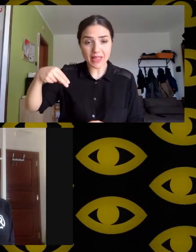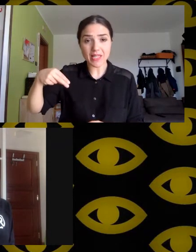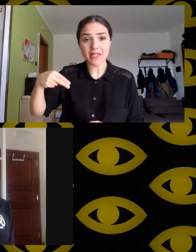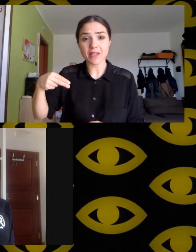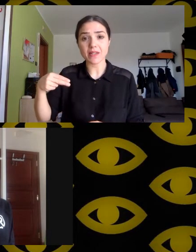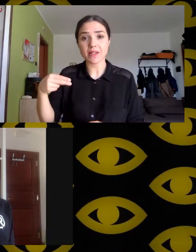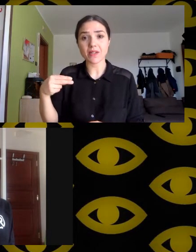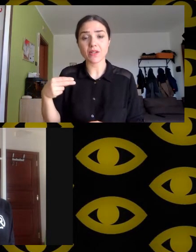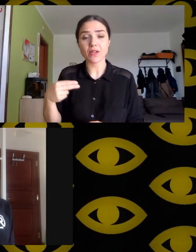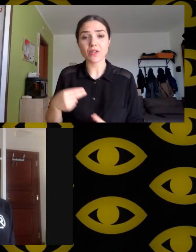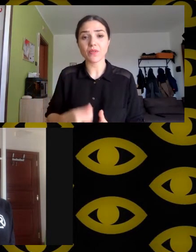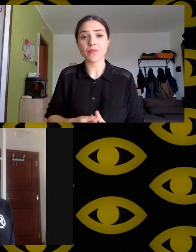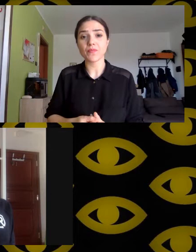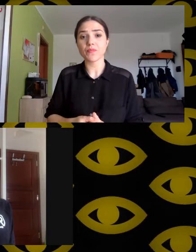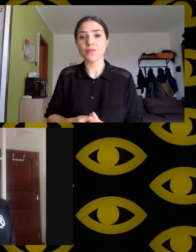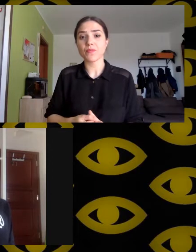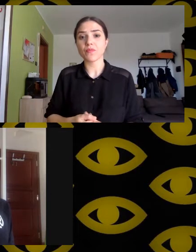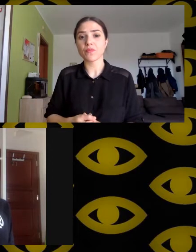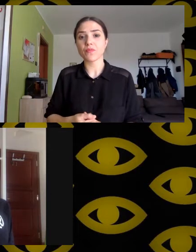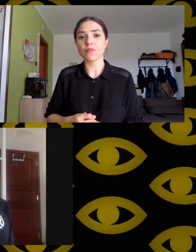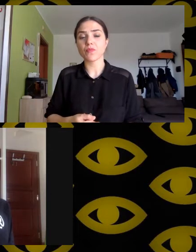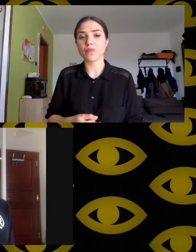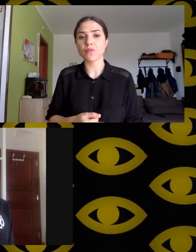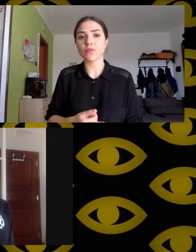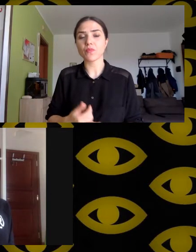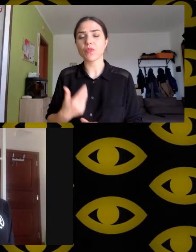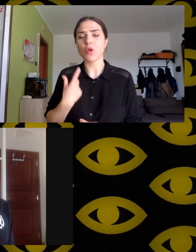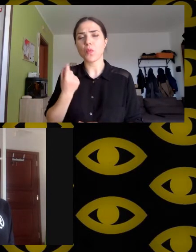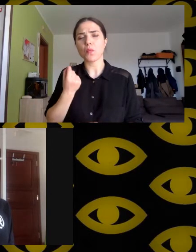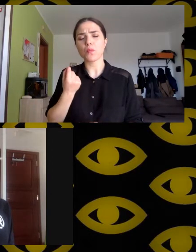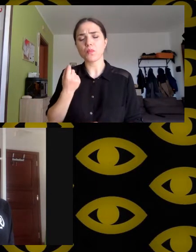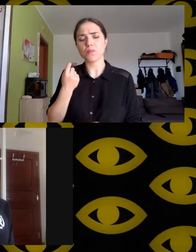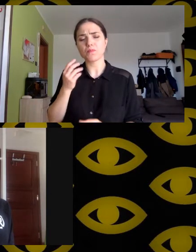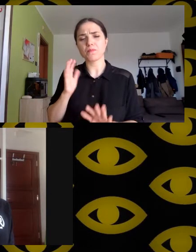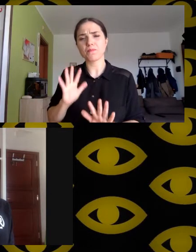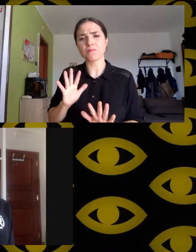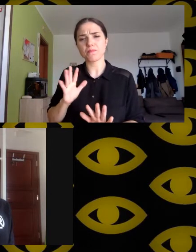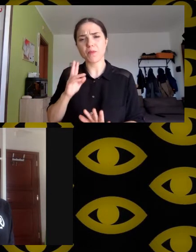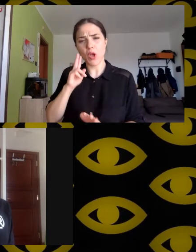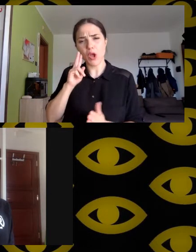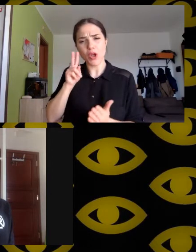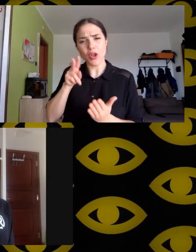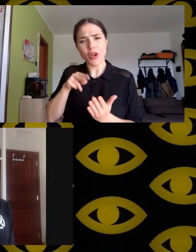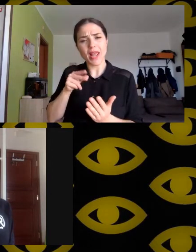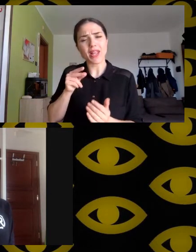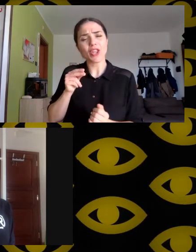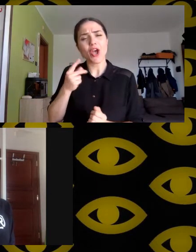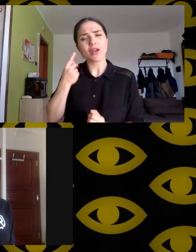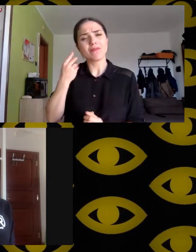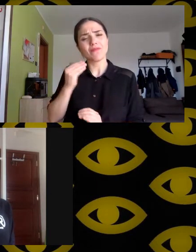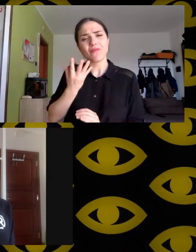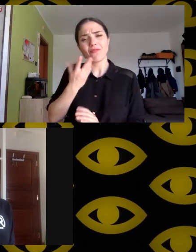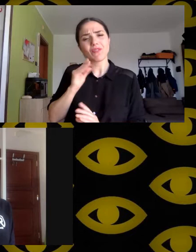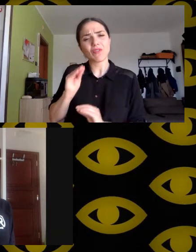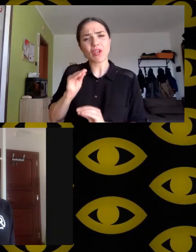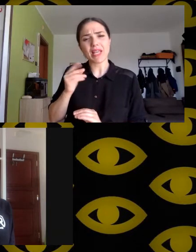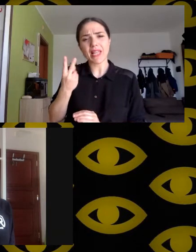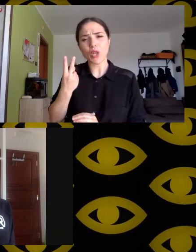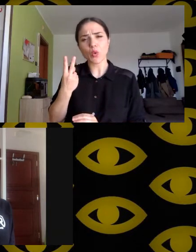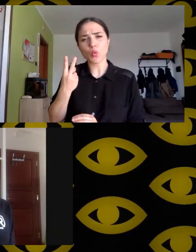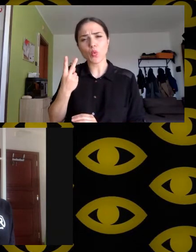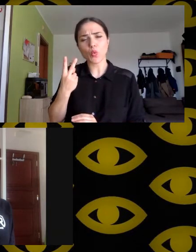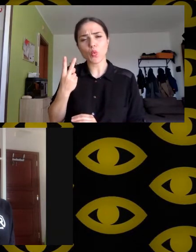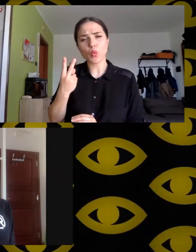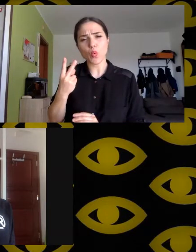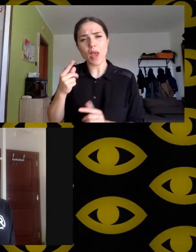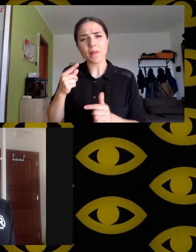sono soffermato principalmente su due realtà che vorrei che magari approfondissi un attimo, che sono la Christian Blind Mission